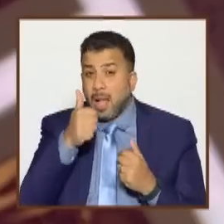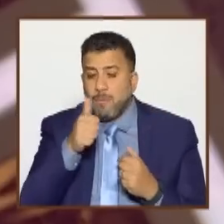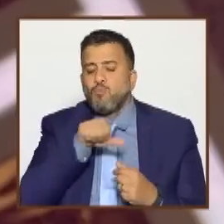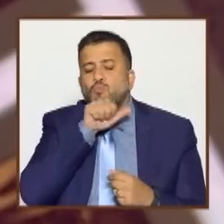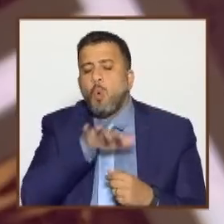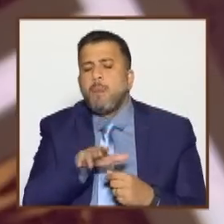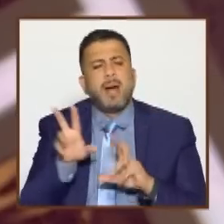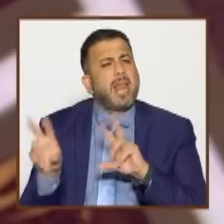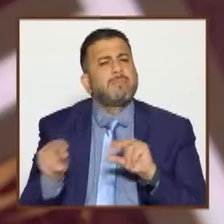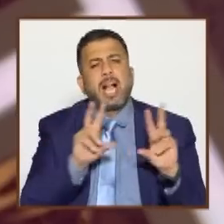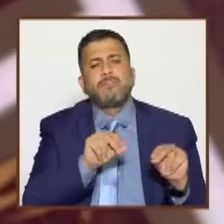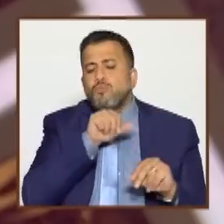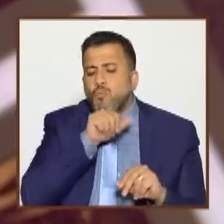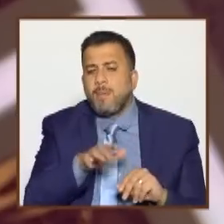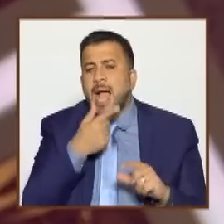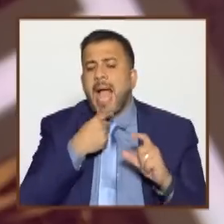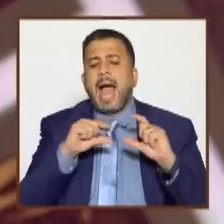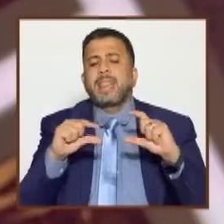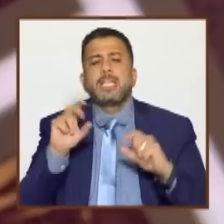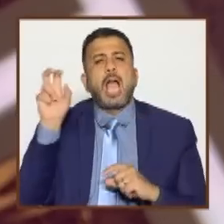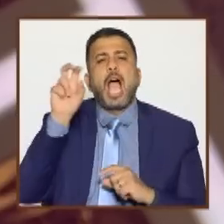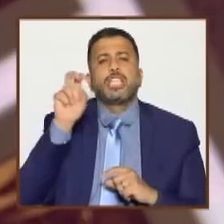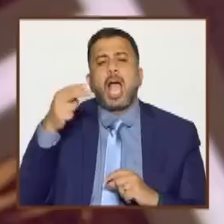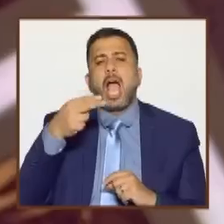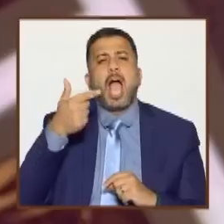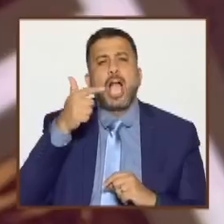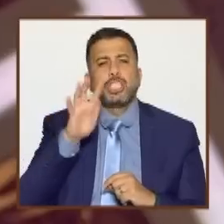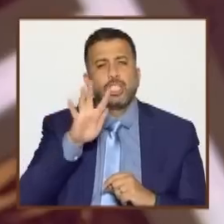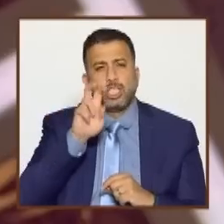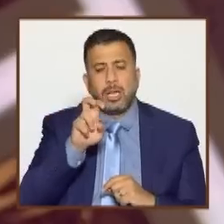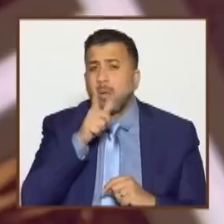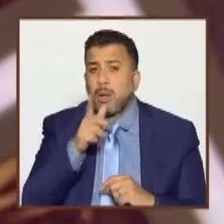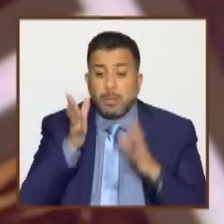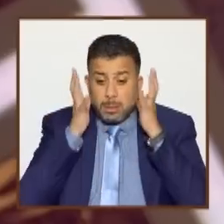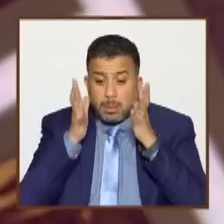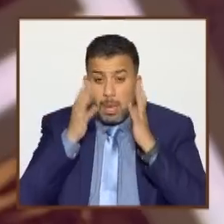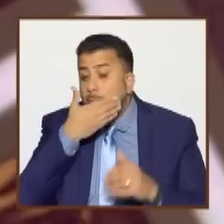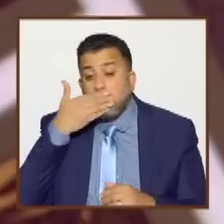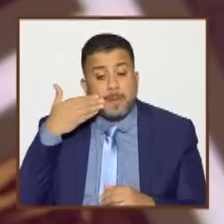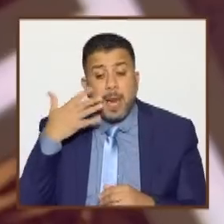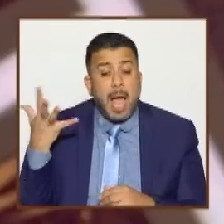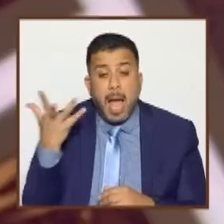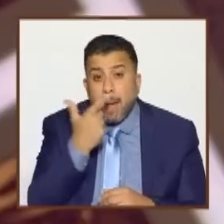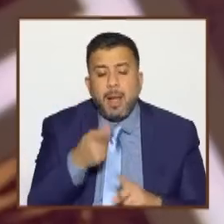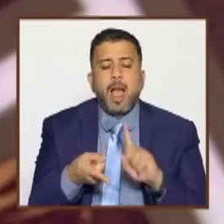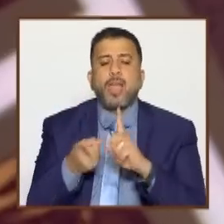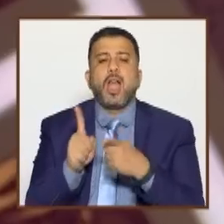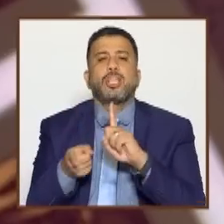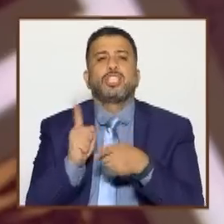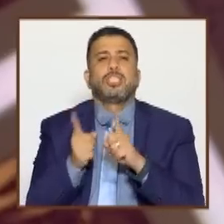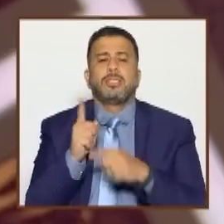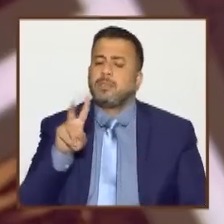الصلاة والسلام، كما في حديث عائشة ما كان النبي عليه الصلاة والسلام يزيد في رمضان ولا في غير رمضان على